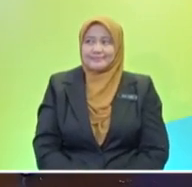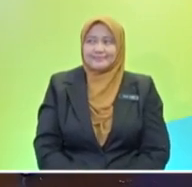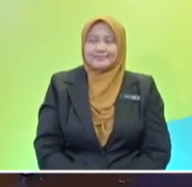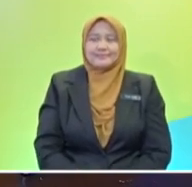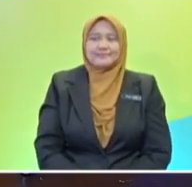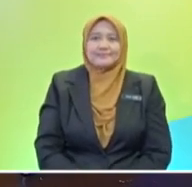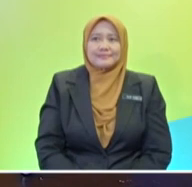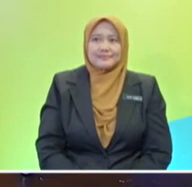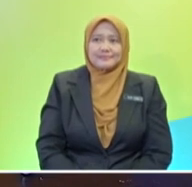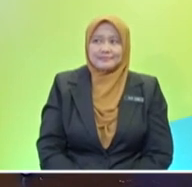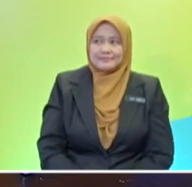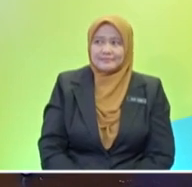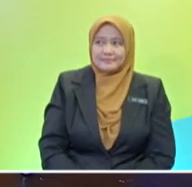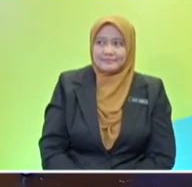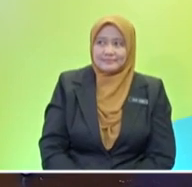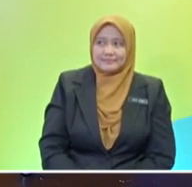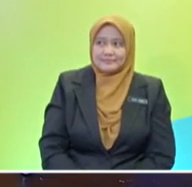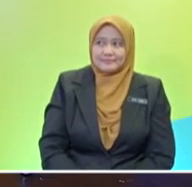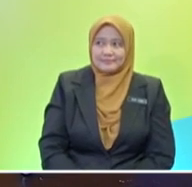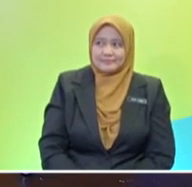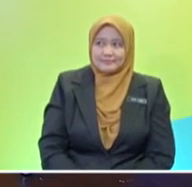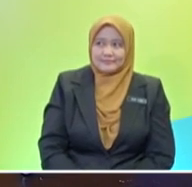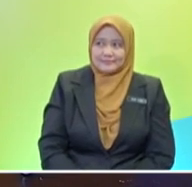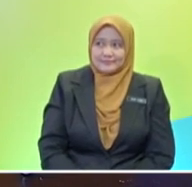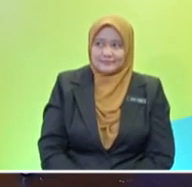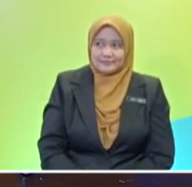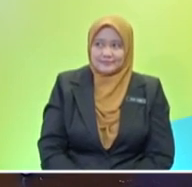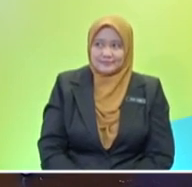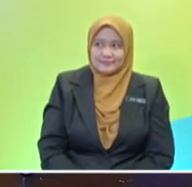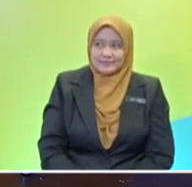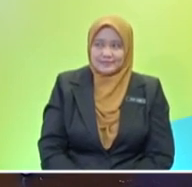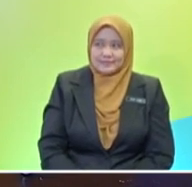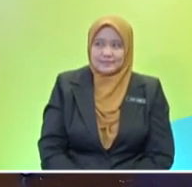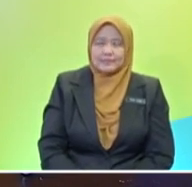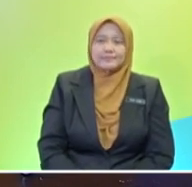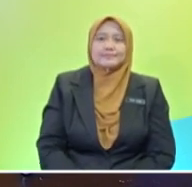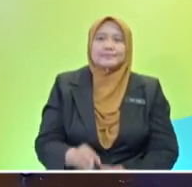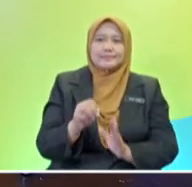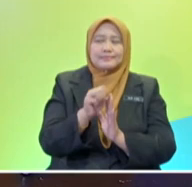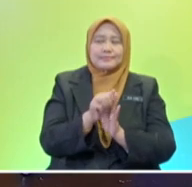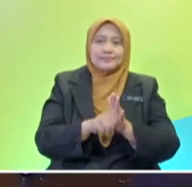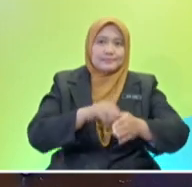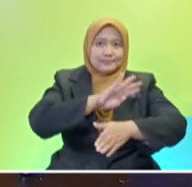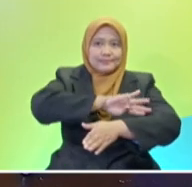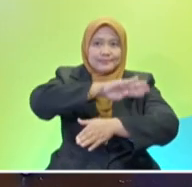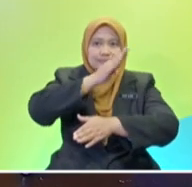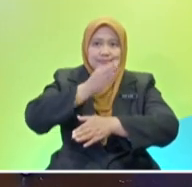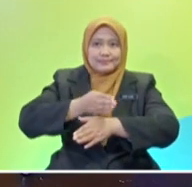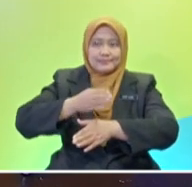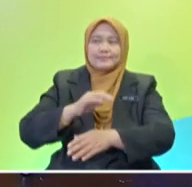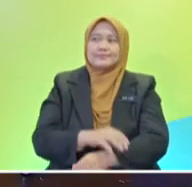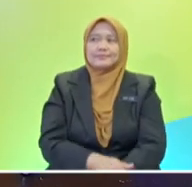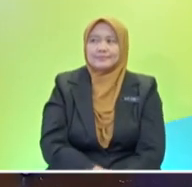cari daun. Apa pula, cikgu? Menyirip. Menyirip. daun yang menyirip